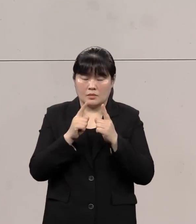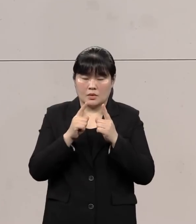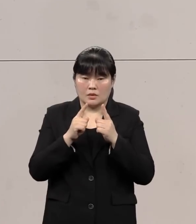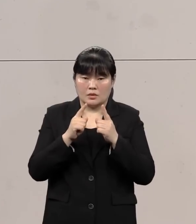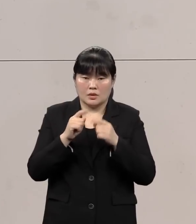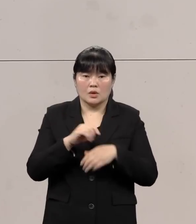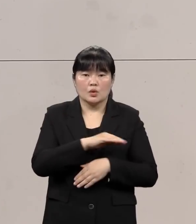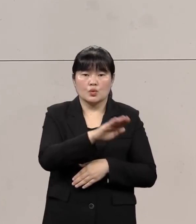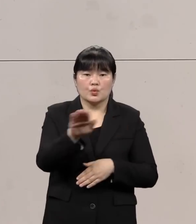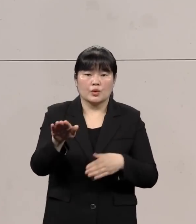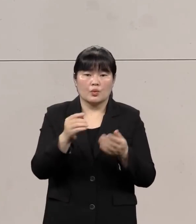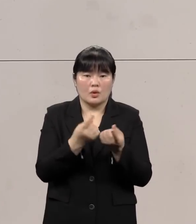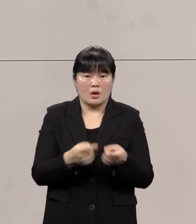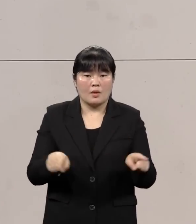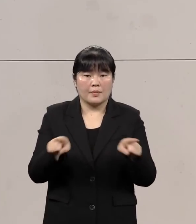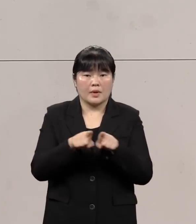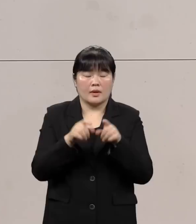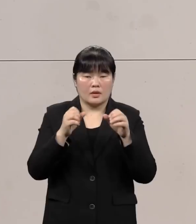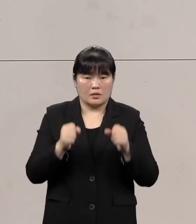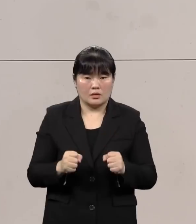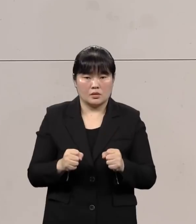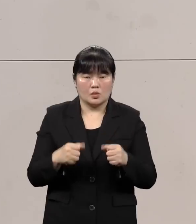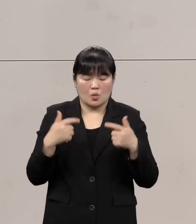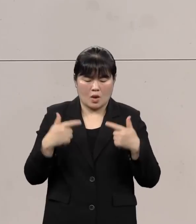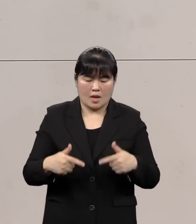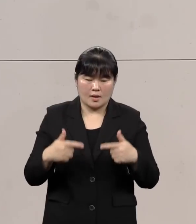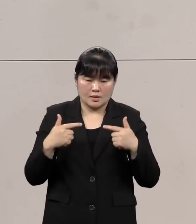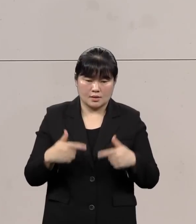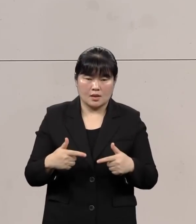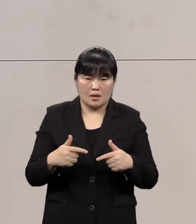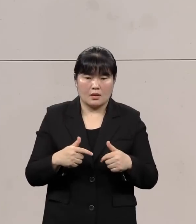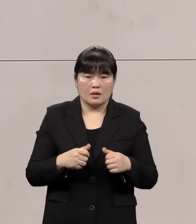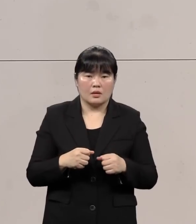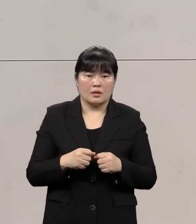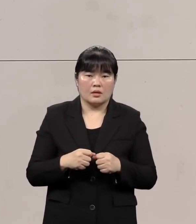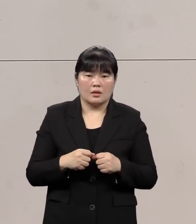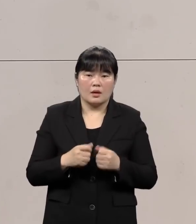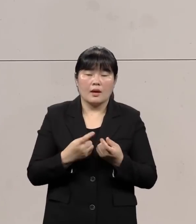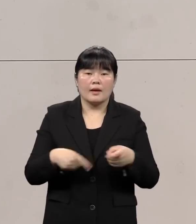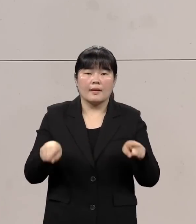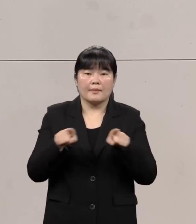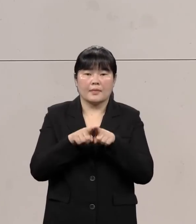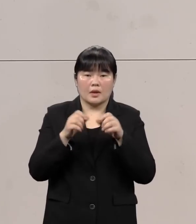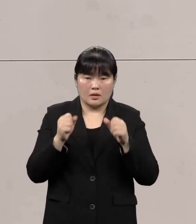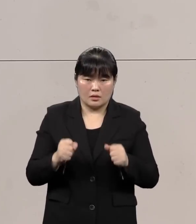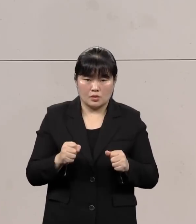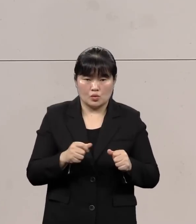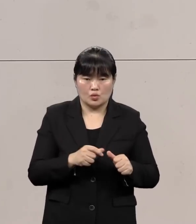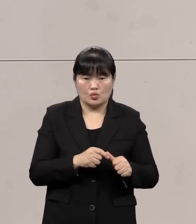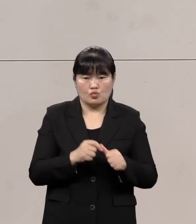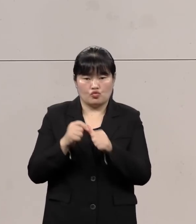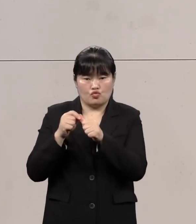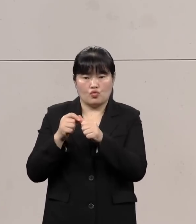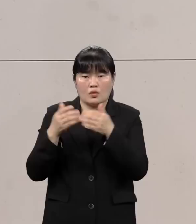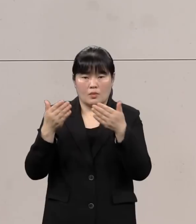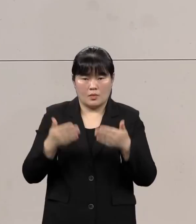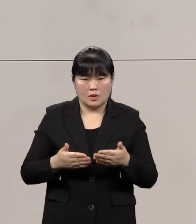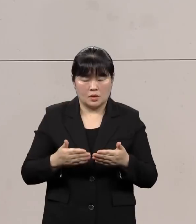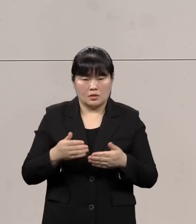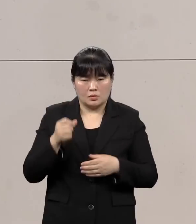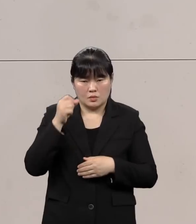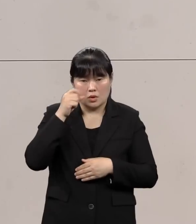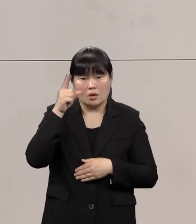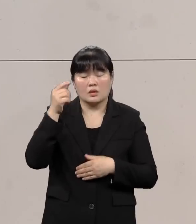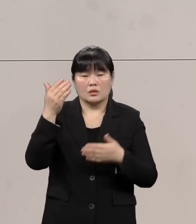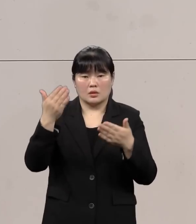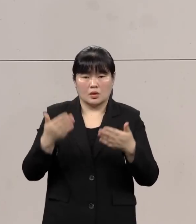우리와 함께 계시며 그래서 우리가 이미 구원받았음을 깨닫고 체험하게 하는